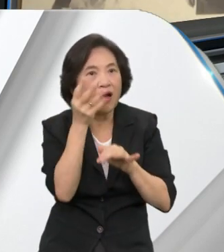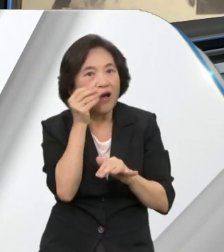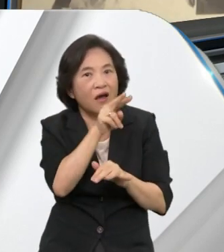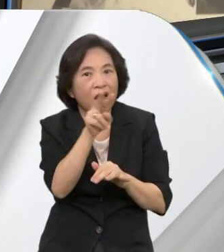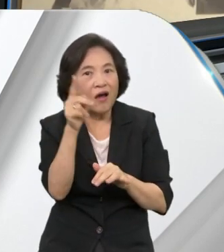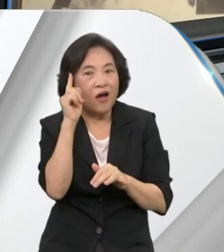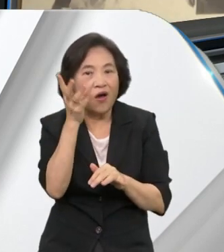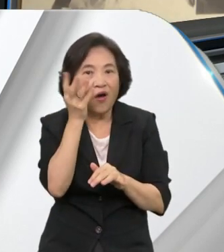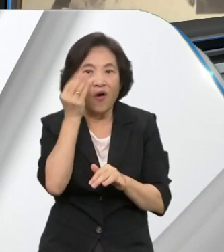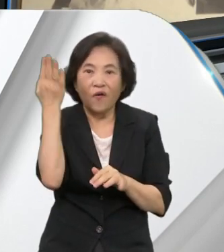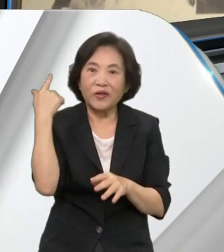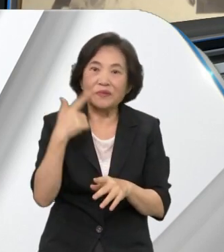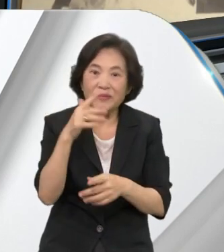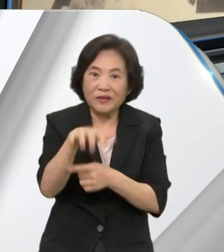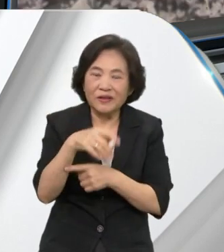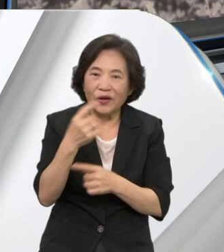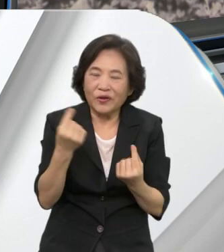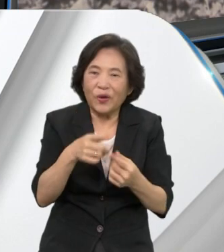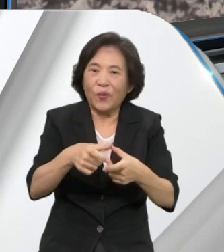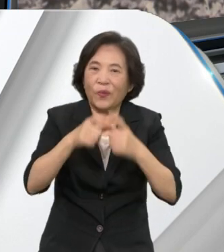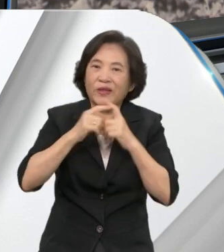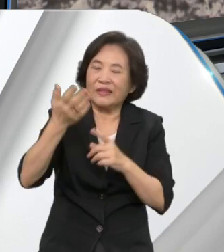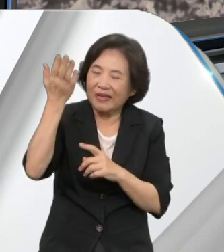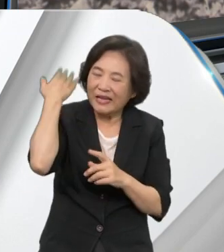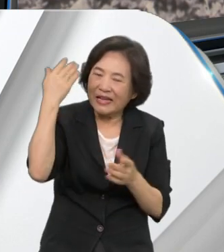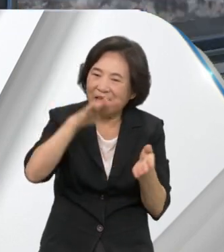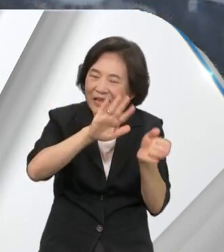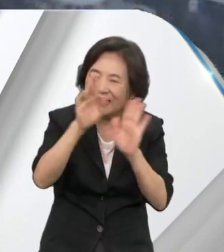到台北的美女到底是乜嘅样。